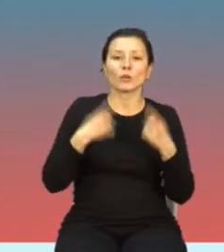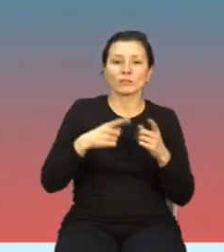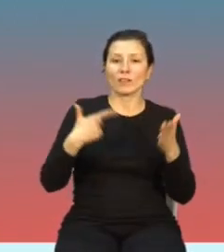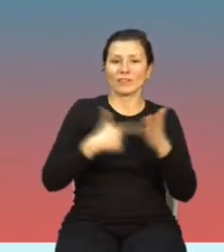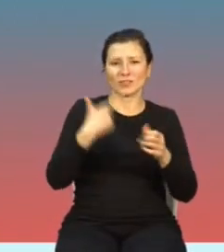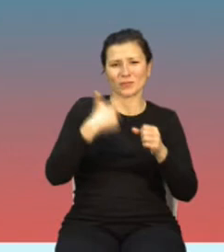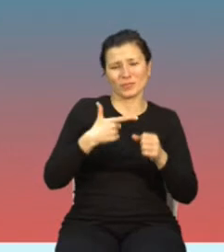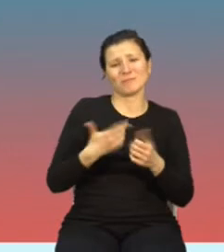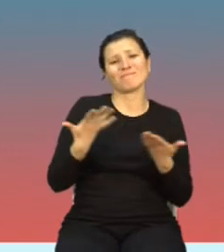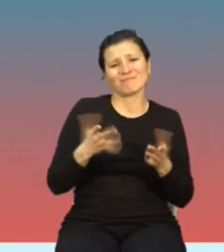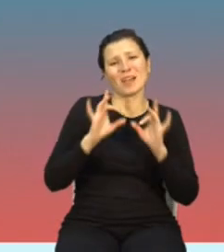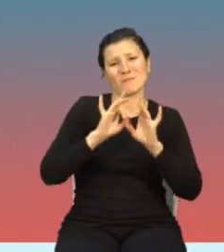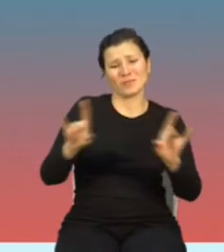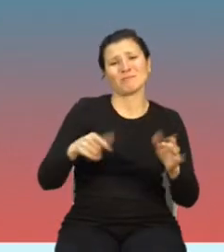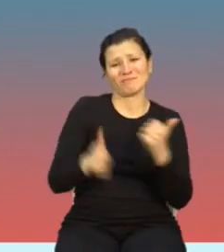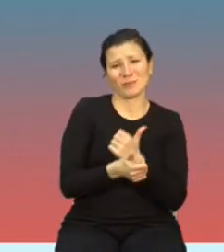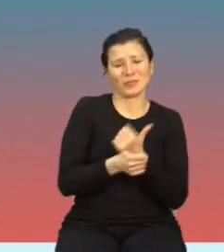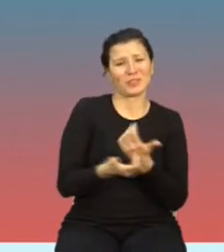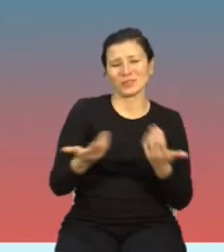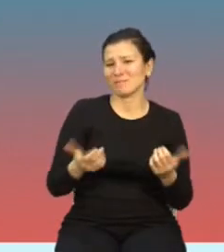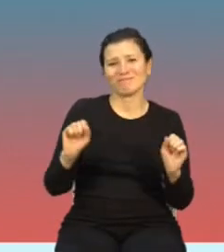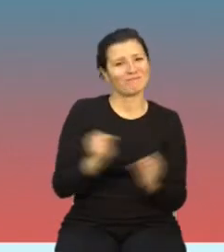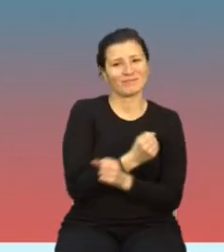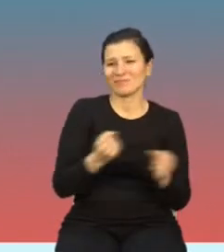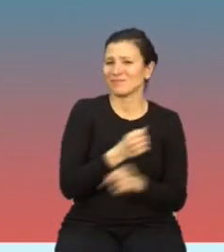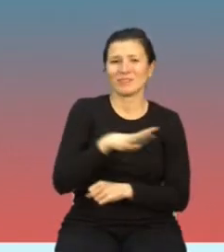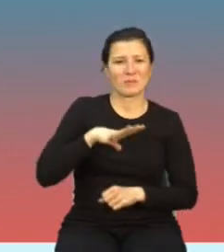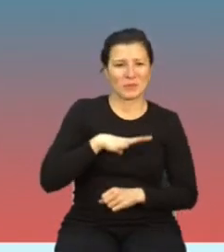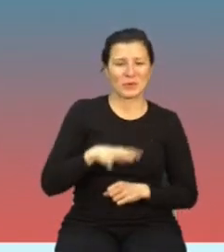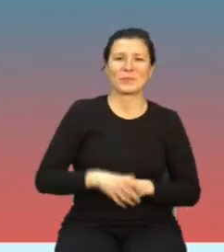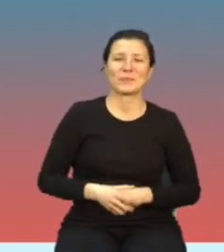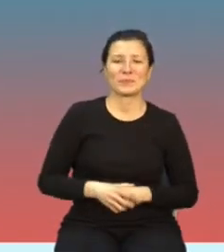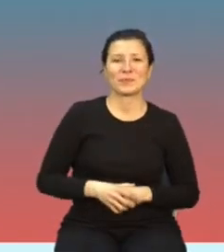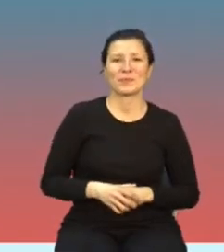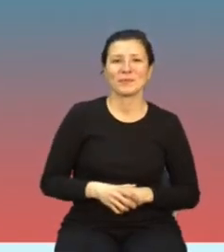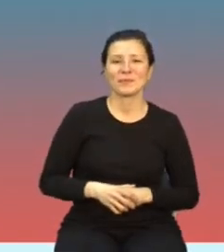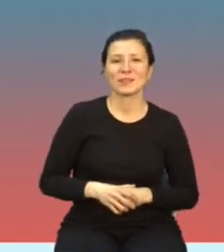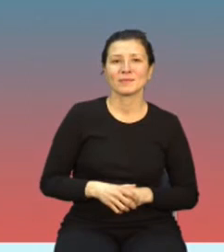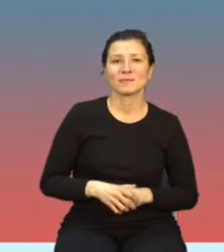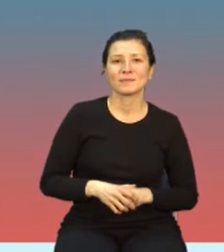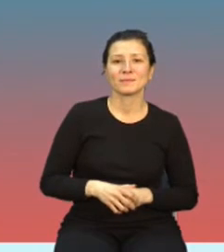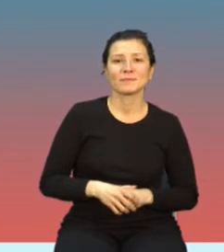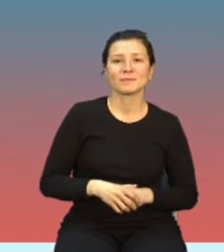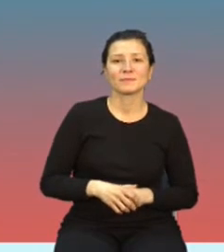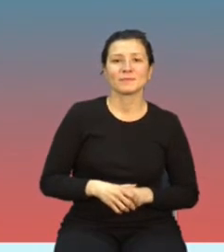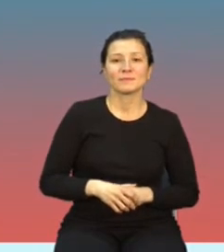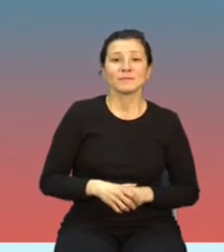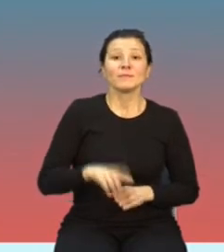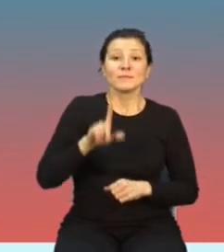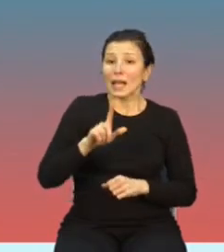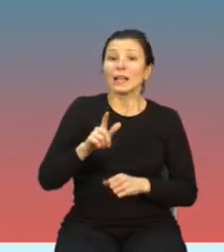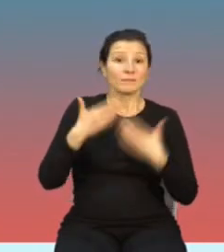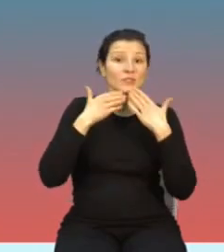2020. Pandemia jednak uniemożliwiła przeprowadzenie tej konferencji. Ale na takich